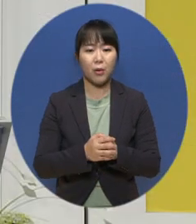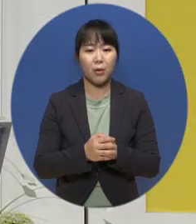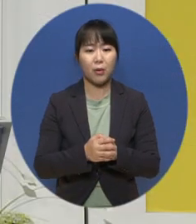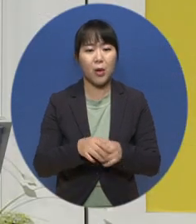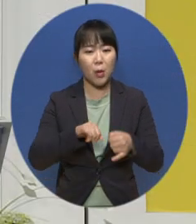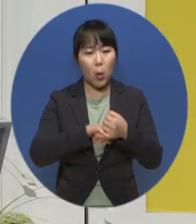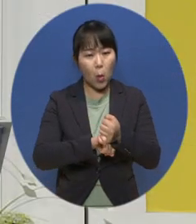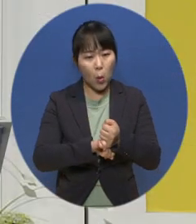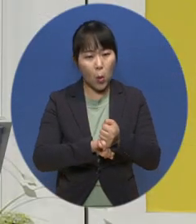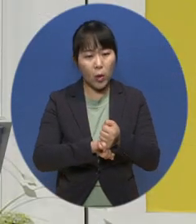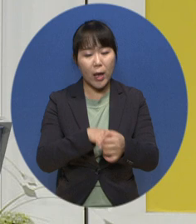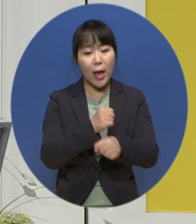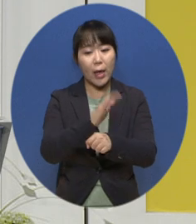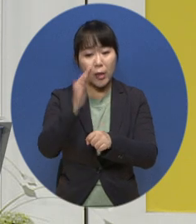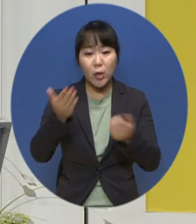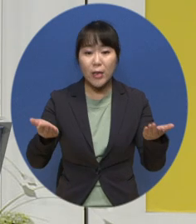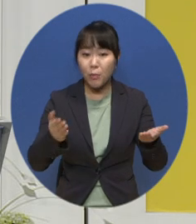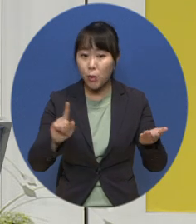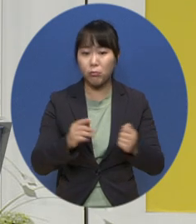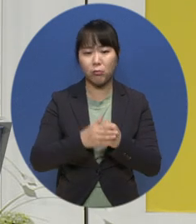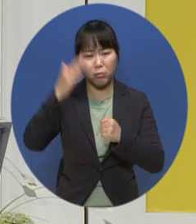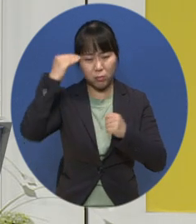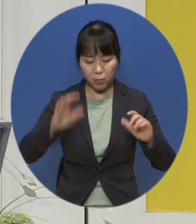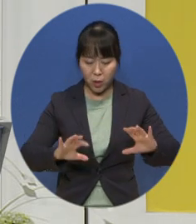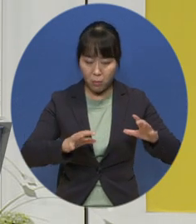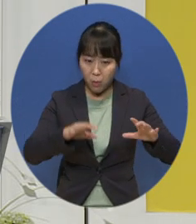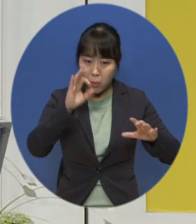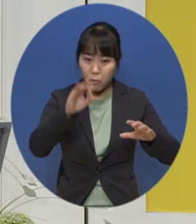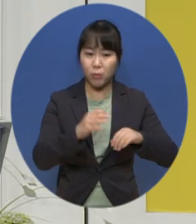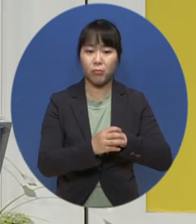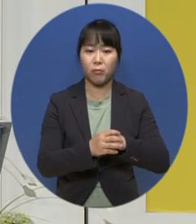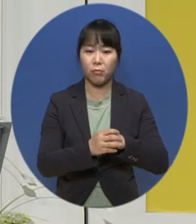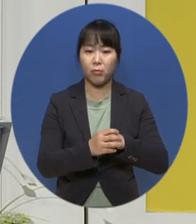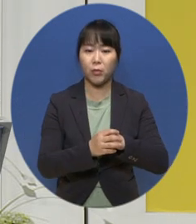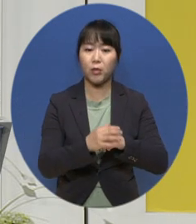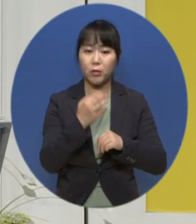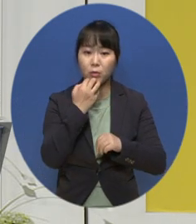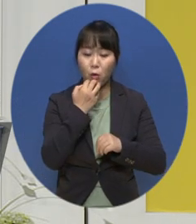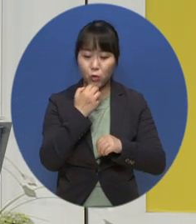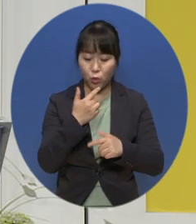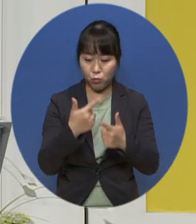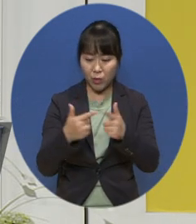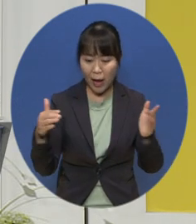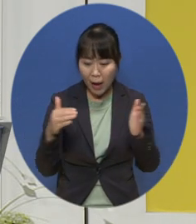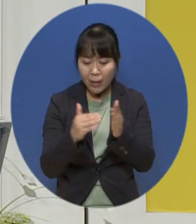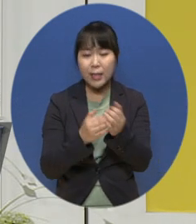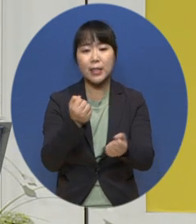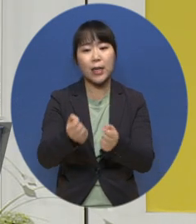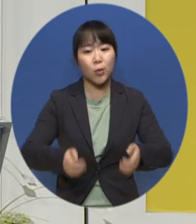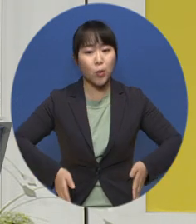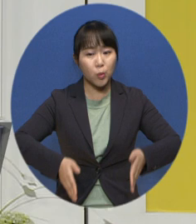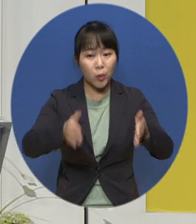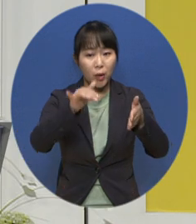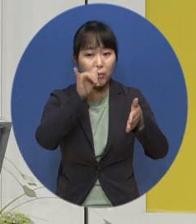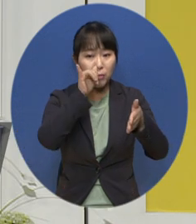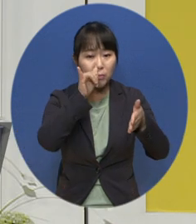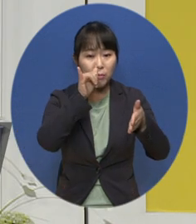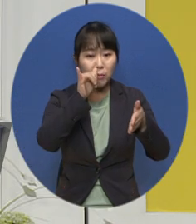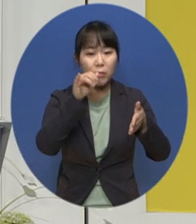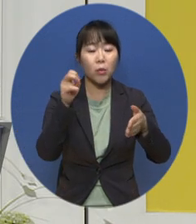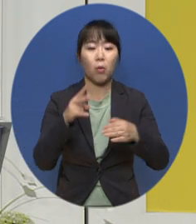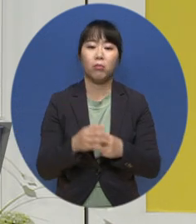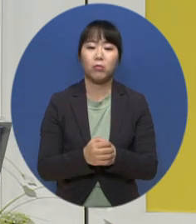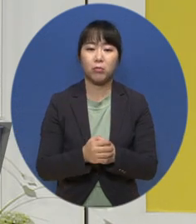생각하는데 대한민국의 는 보면요 잦은 것도 어려워 있습니다 서울숲 부산 테니깐 아 그렇죠 그 적합도